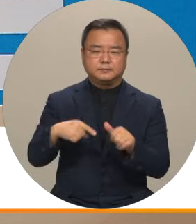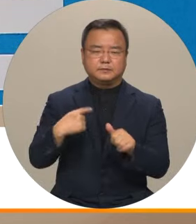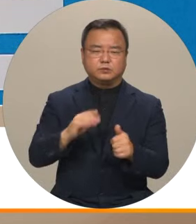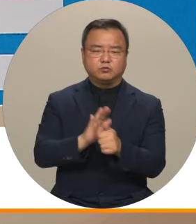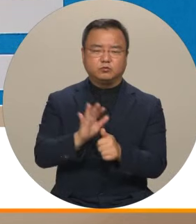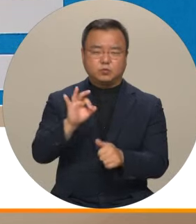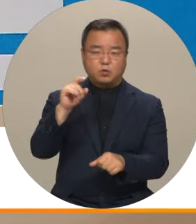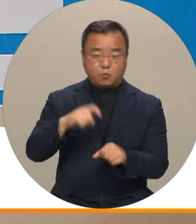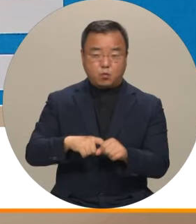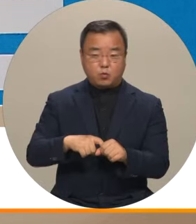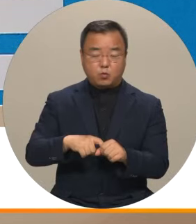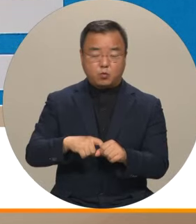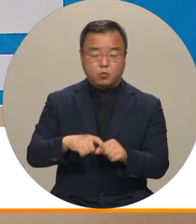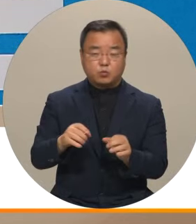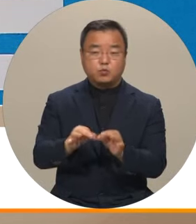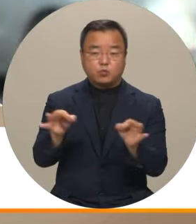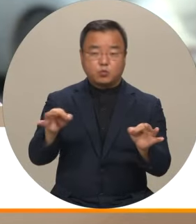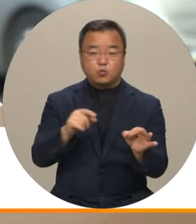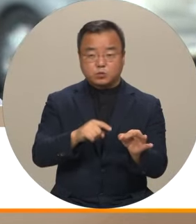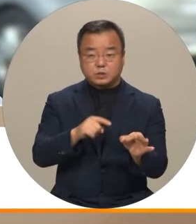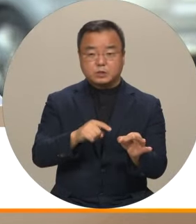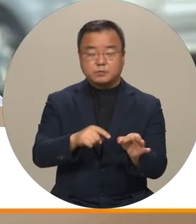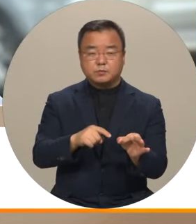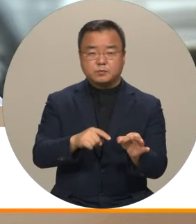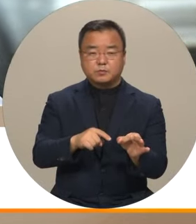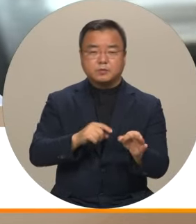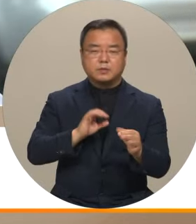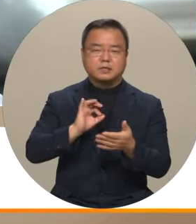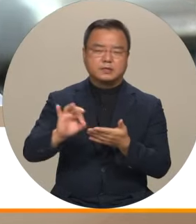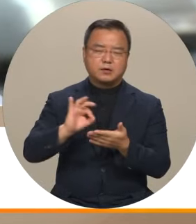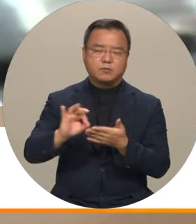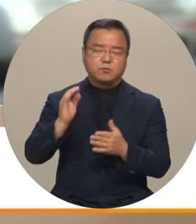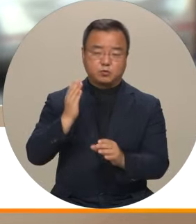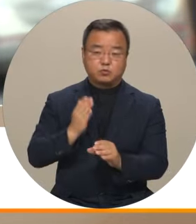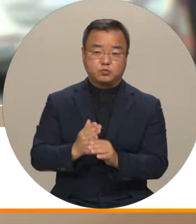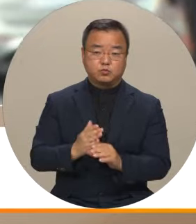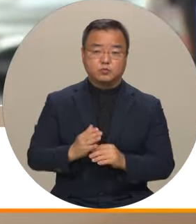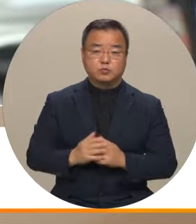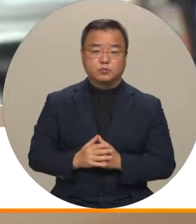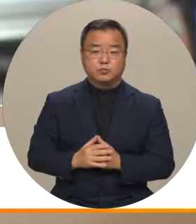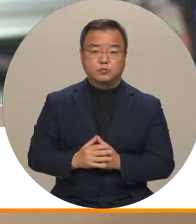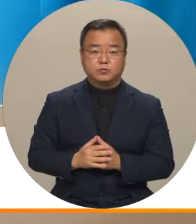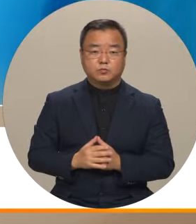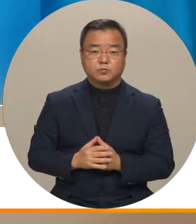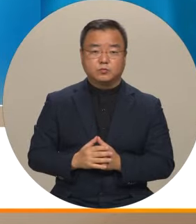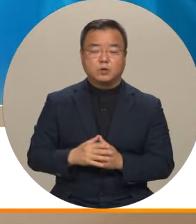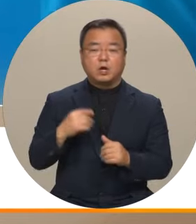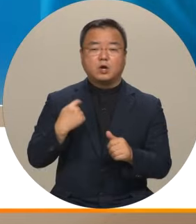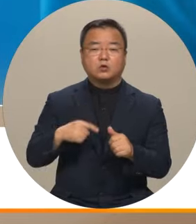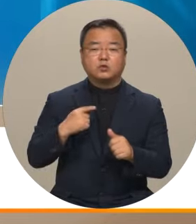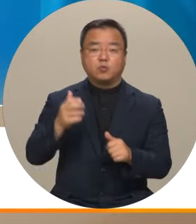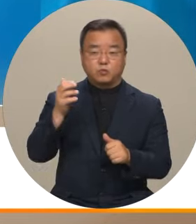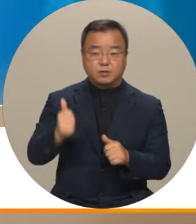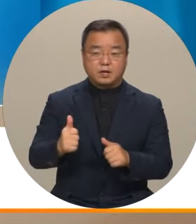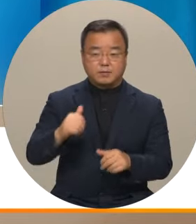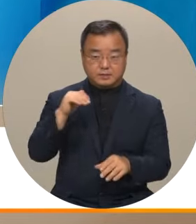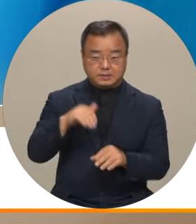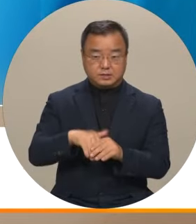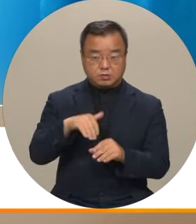교부 금이라고 하는데요는 것을 이제 집회하는 과정에서 선거 그 교육과 선거로 당선되지